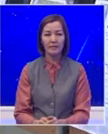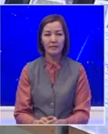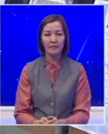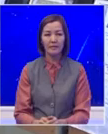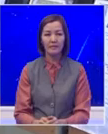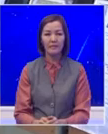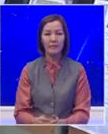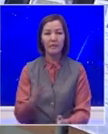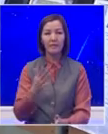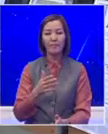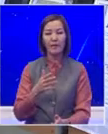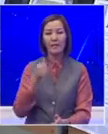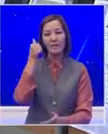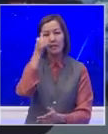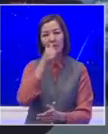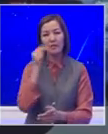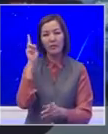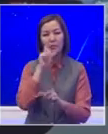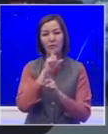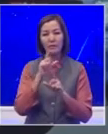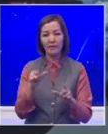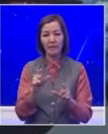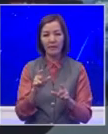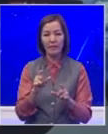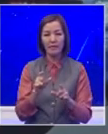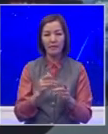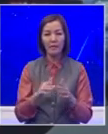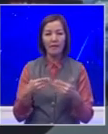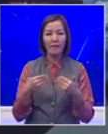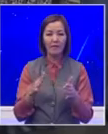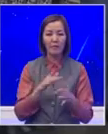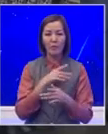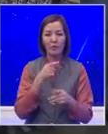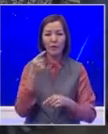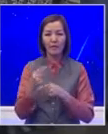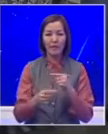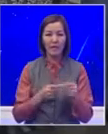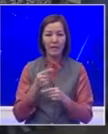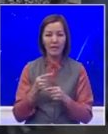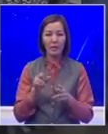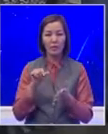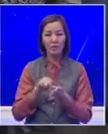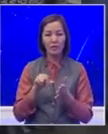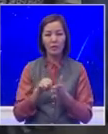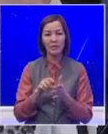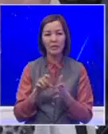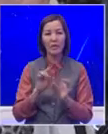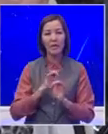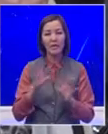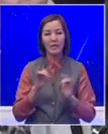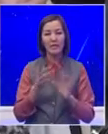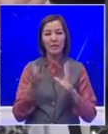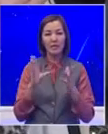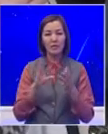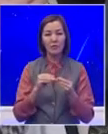за пять лет своего существования этой учебное учреждение вырастила немало поколений учащиеся рассказали о результатах и различных